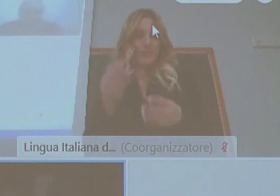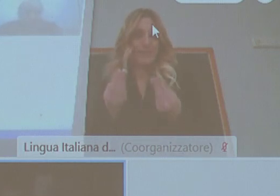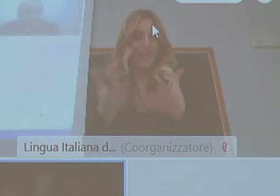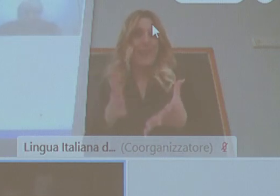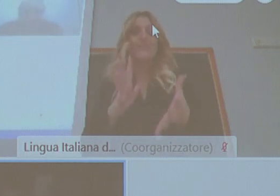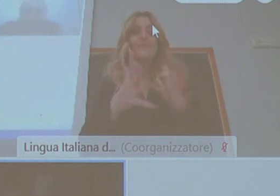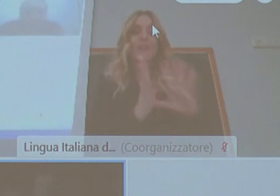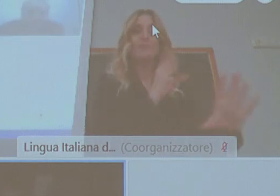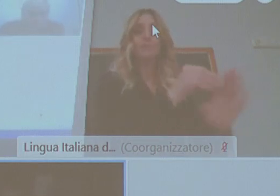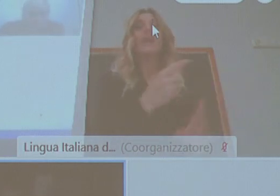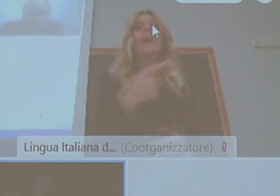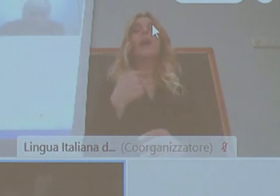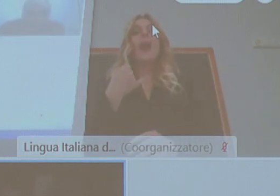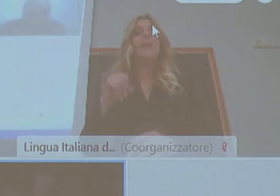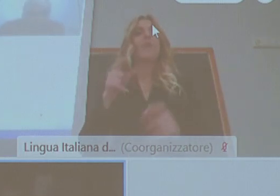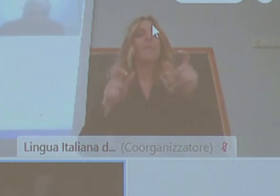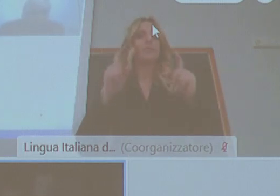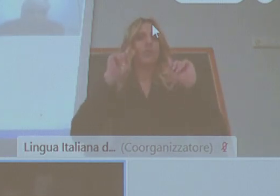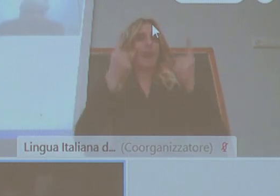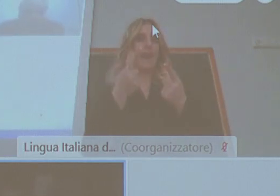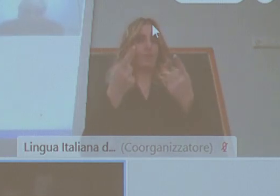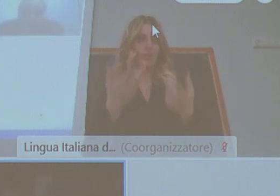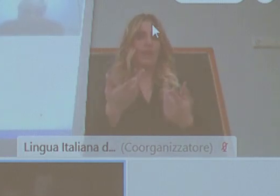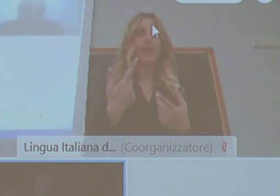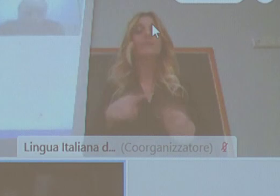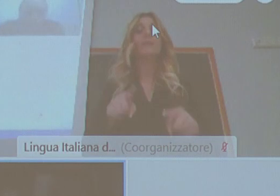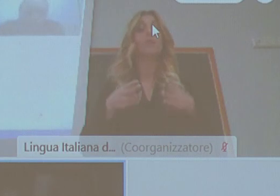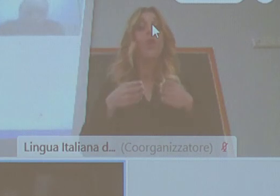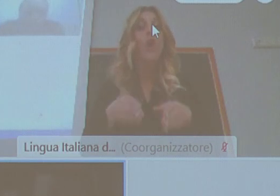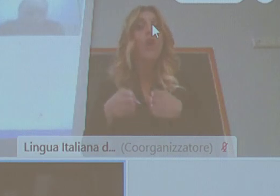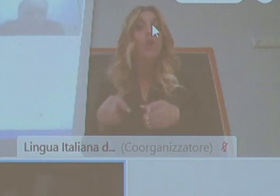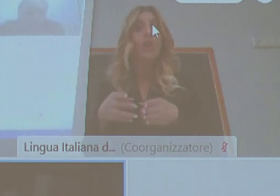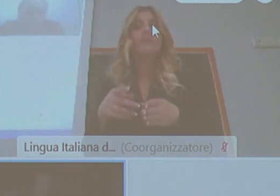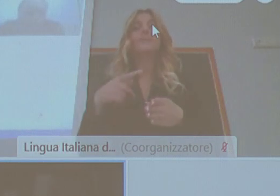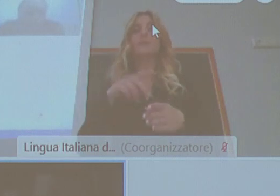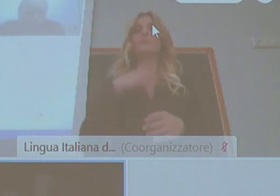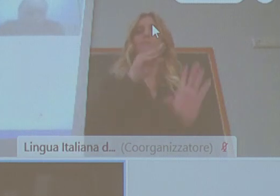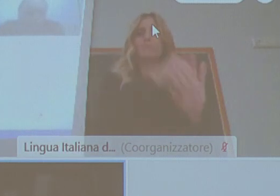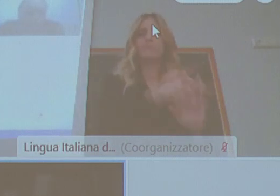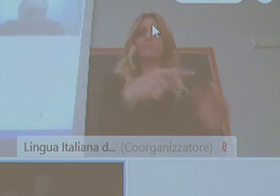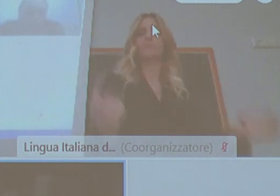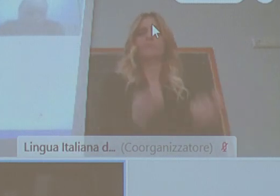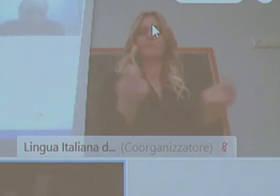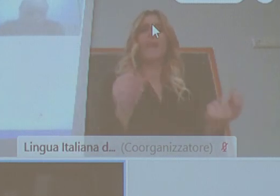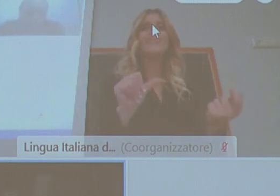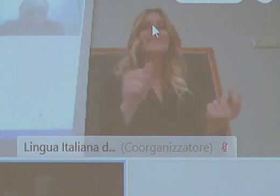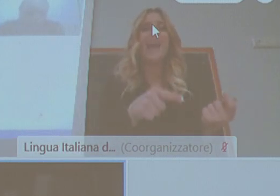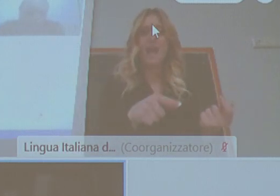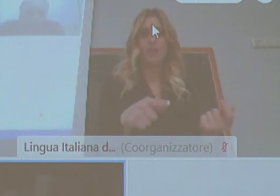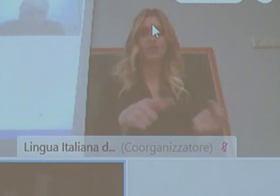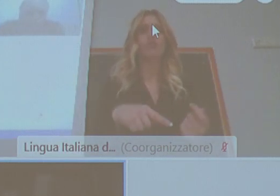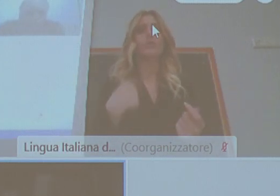persone laureate, quindi corsisti che effettueranno lo stage con una prospettiva